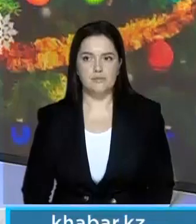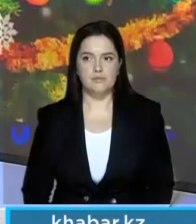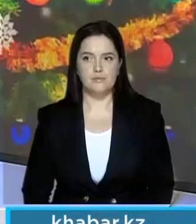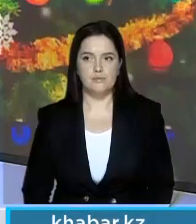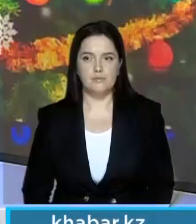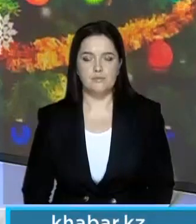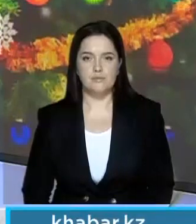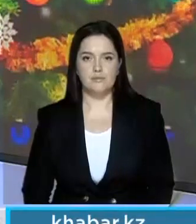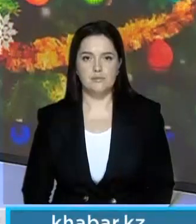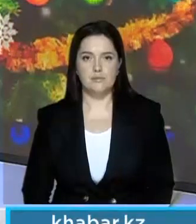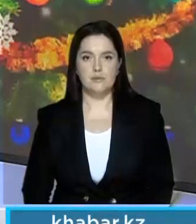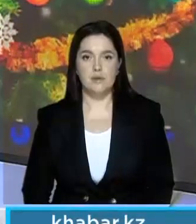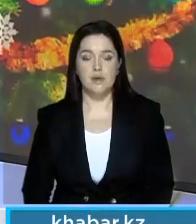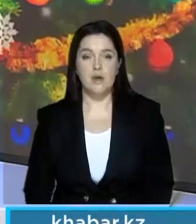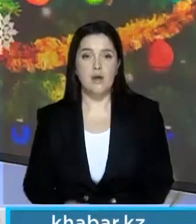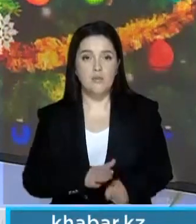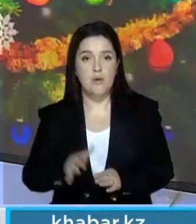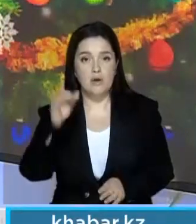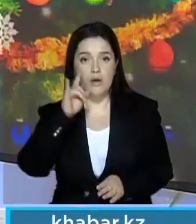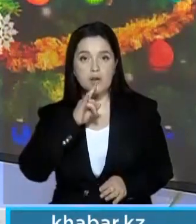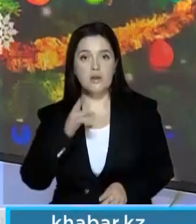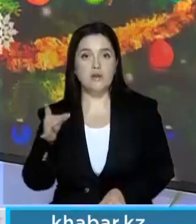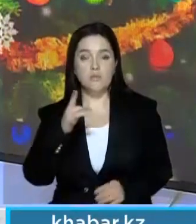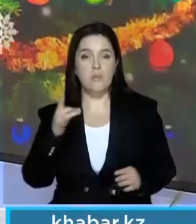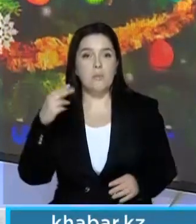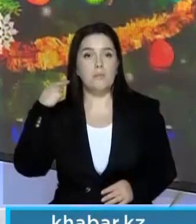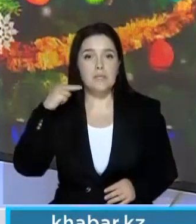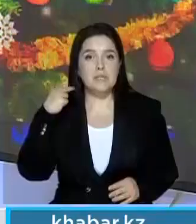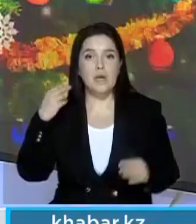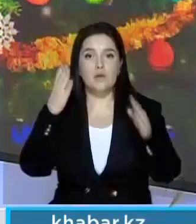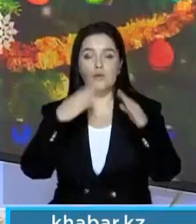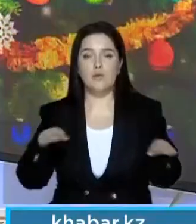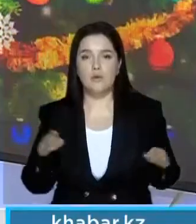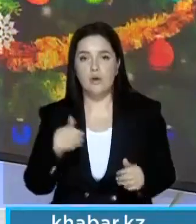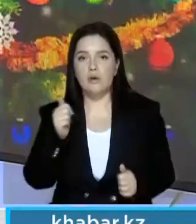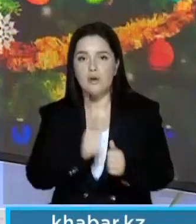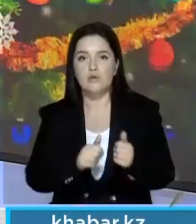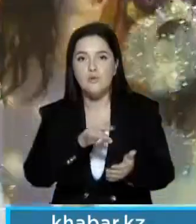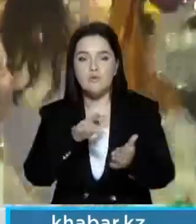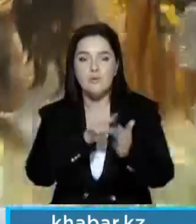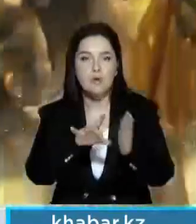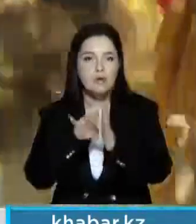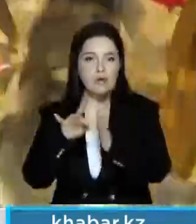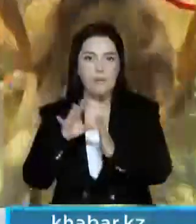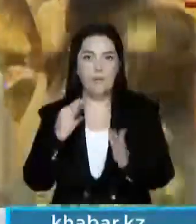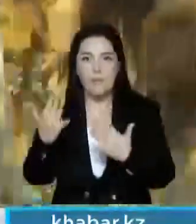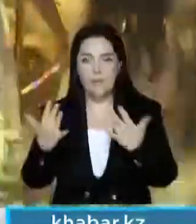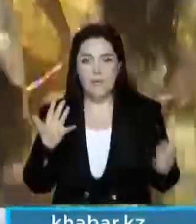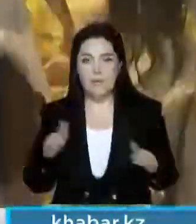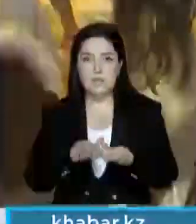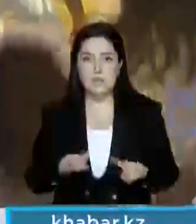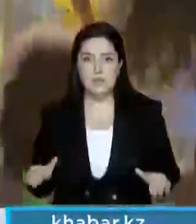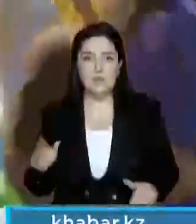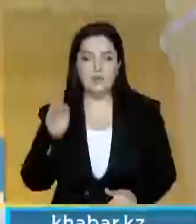100 лучших школьников со всей страны сегодня побывали на республиканской президентской елке. Из каждого региона отобрали по 5 детей, добившихся